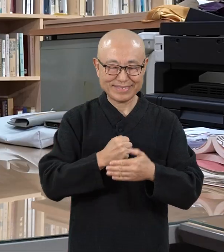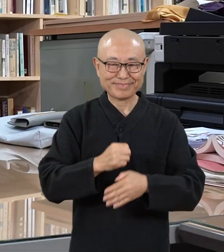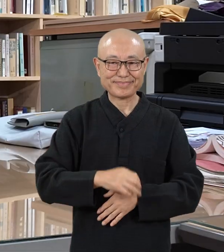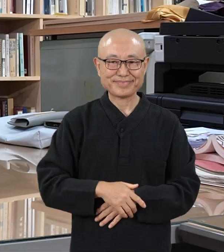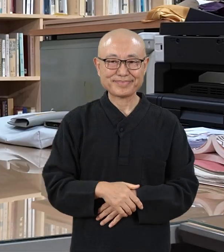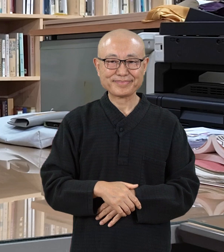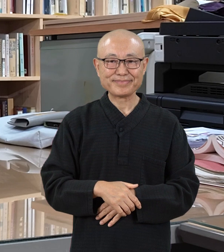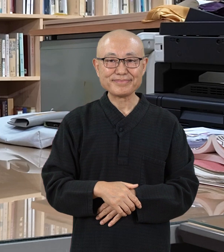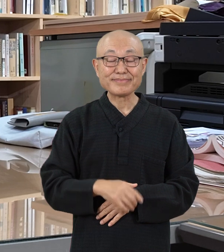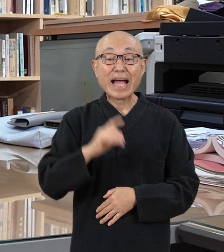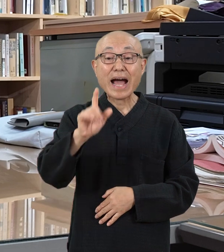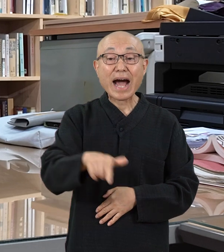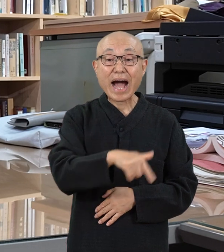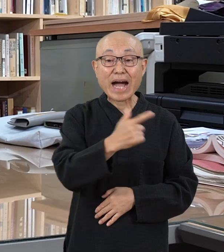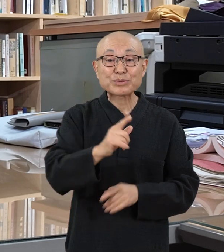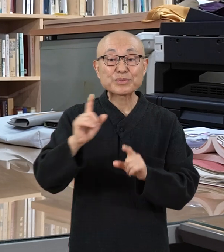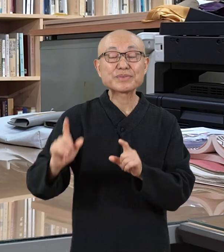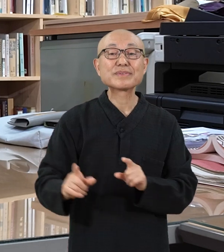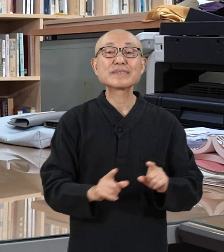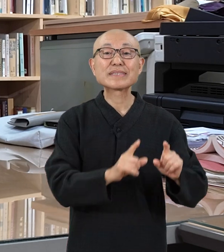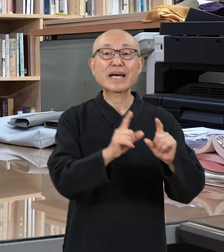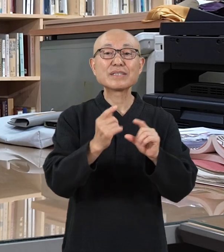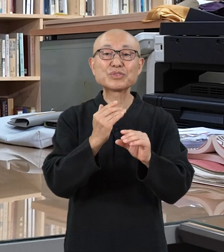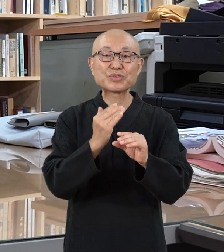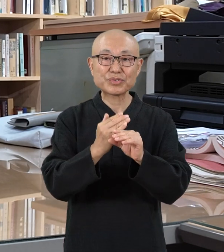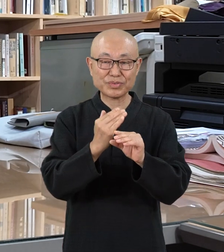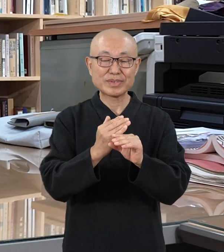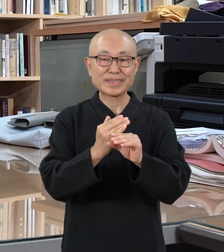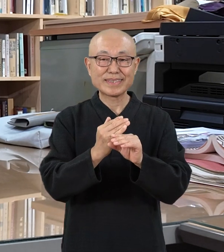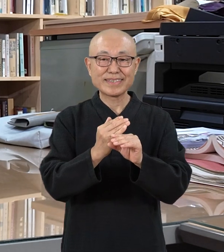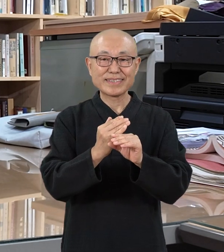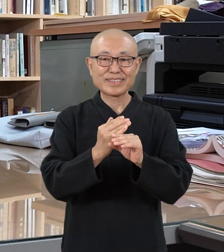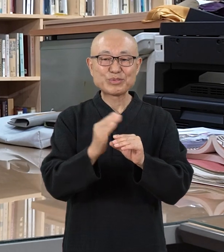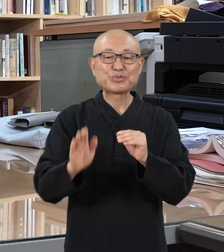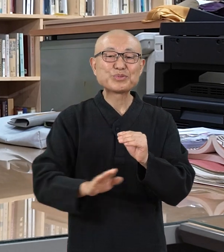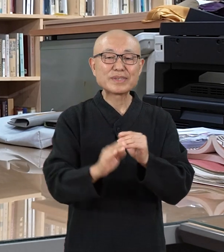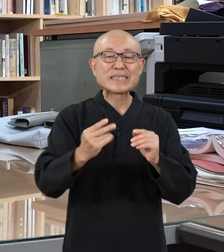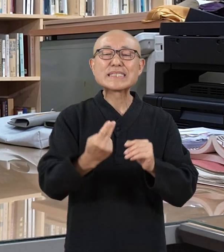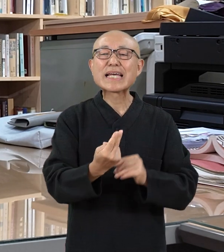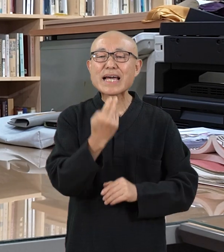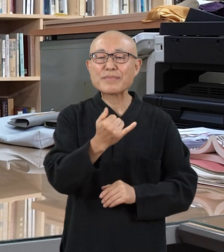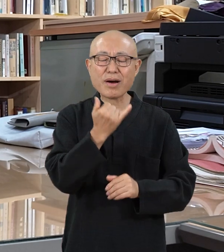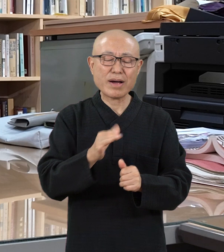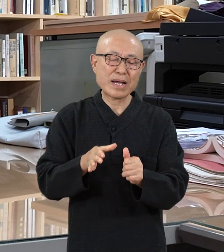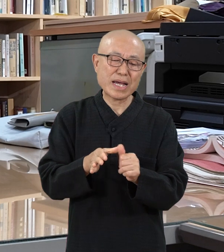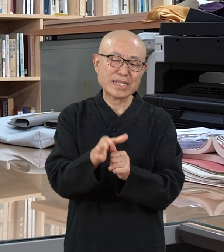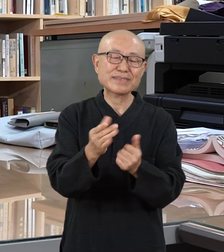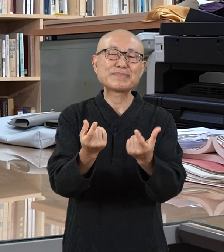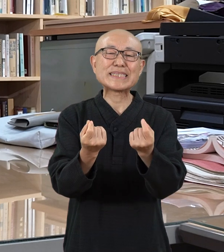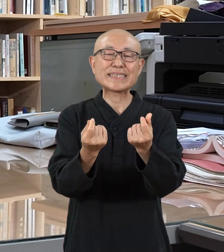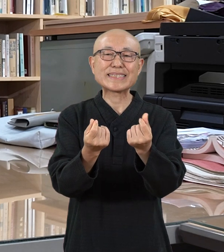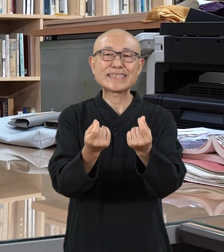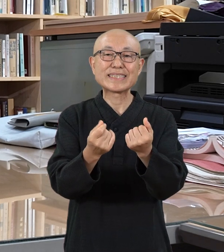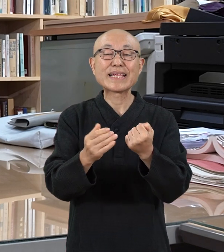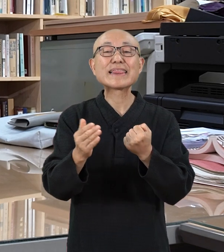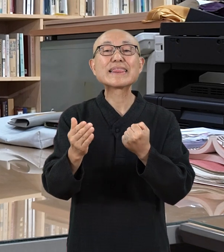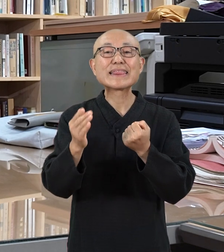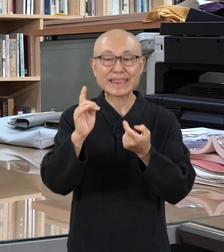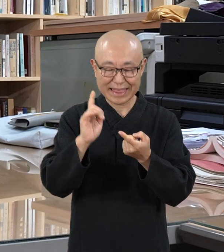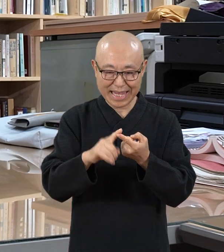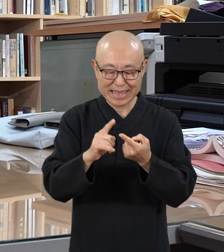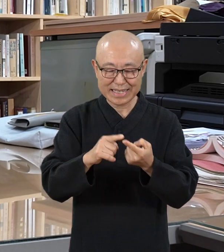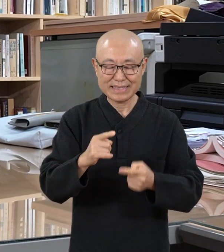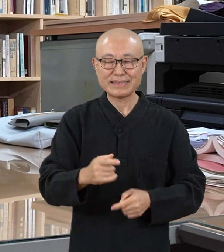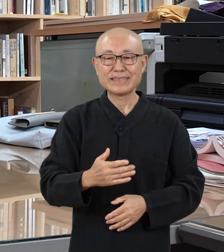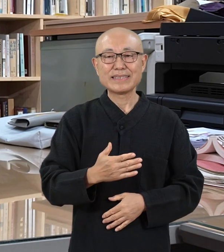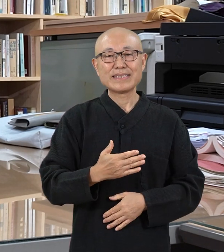우리가 하루를 이 세상을 살아간다는 것 자체가 모든 생명을 해치는 것이다. 거기에 대해서